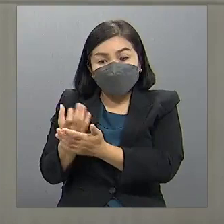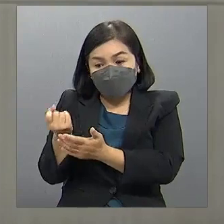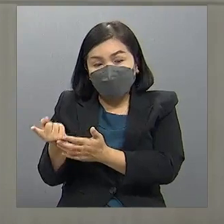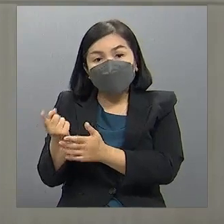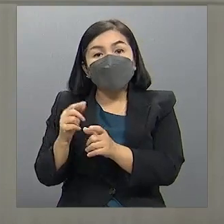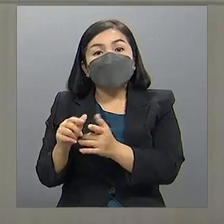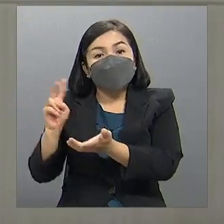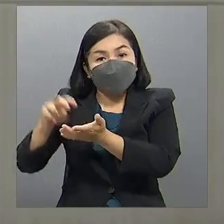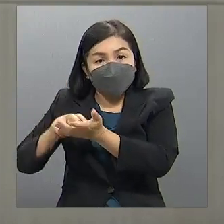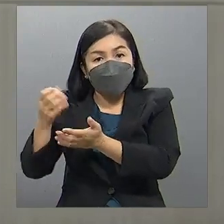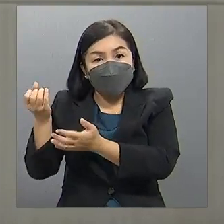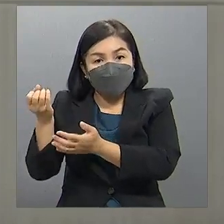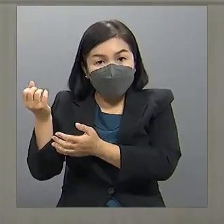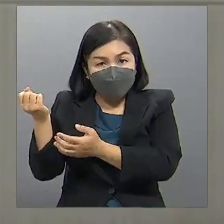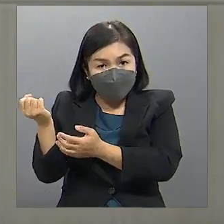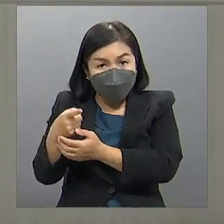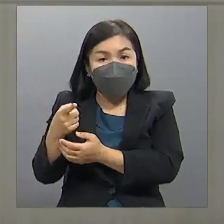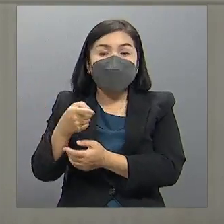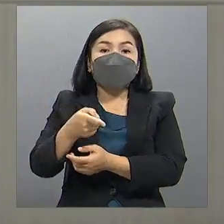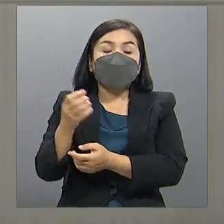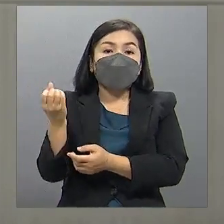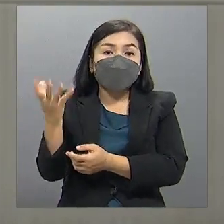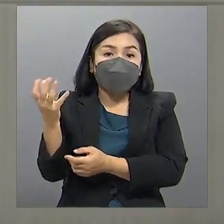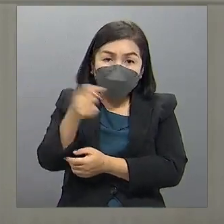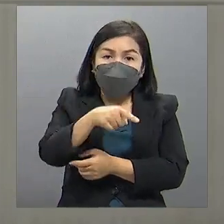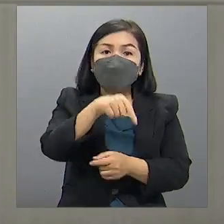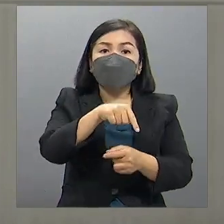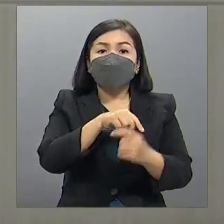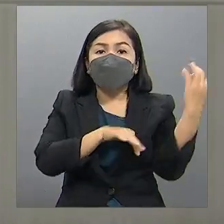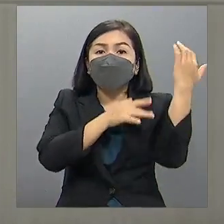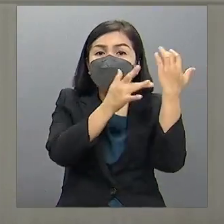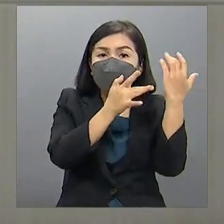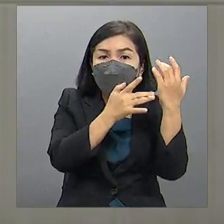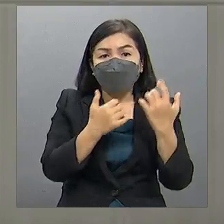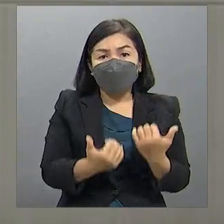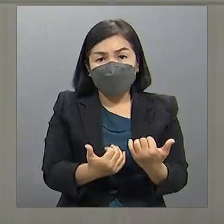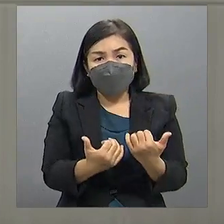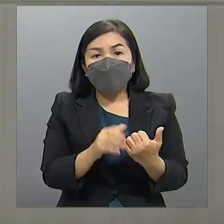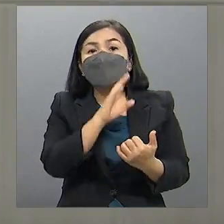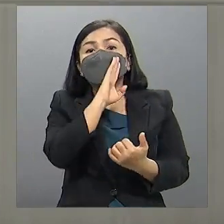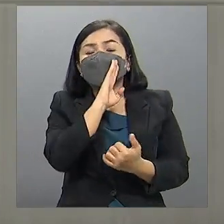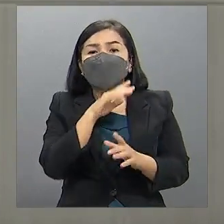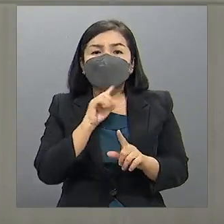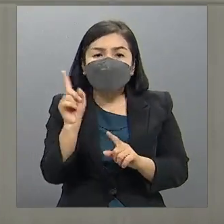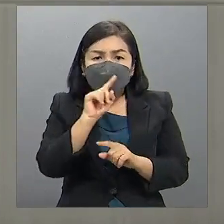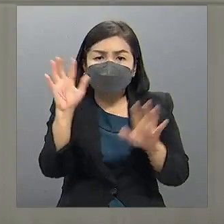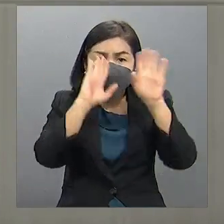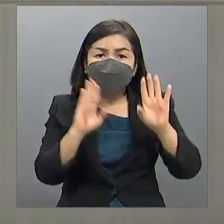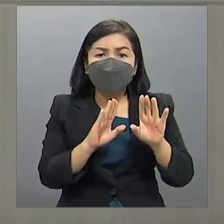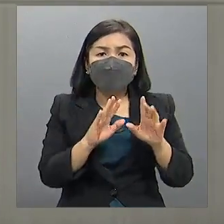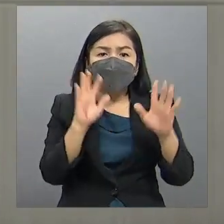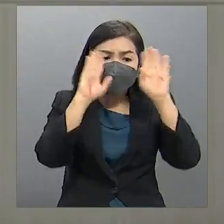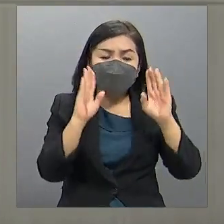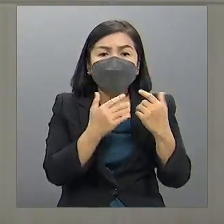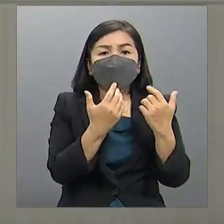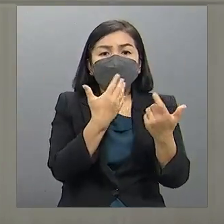จริงๆแล้วเนี่ยของตัวเซเบอร์คอยเองเนี่ยอย่างถ้าเป็นเฟียส Blackเนี่ยจะเข้าลิงค์กับดอลลาร์มันก็มีความๆถ้า